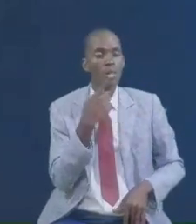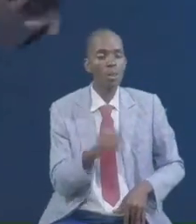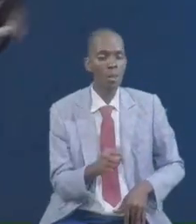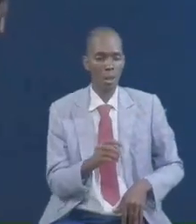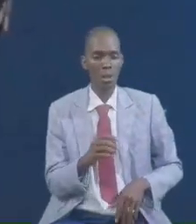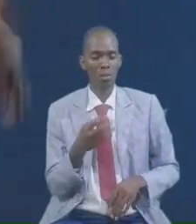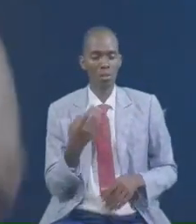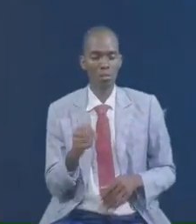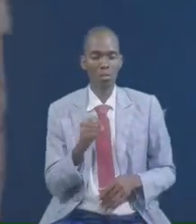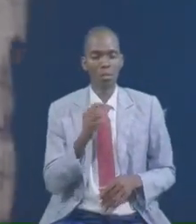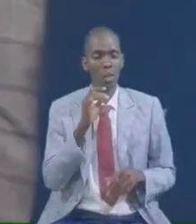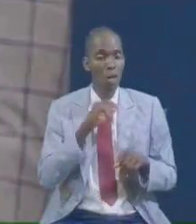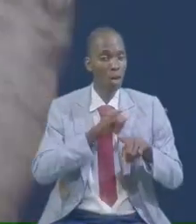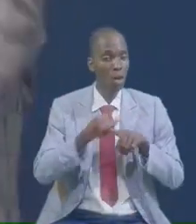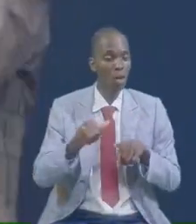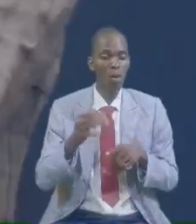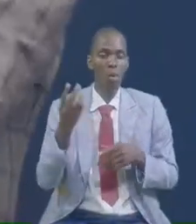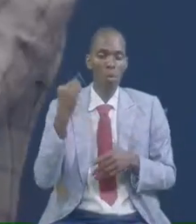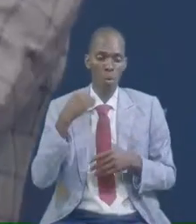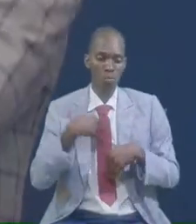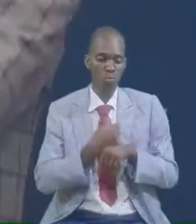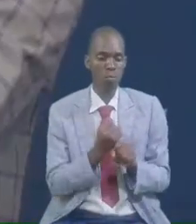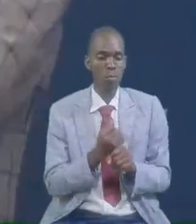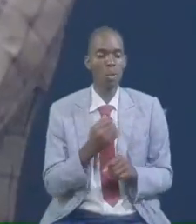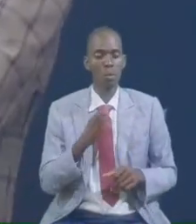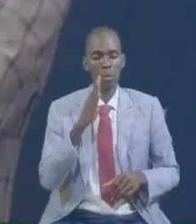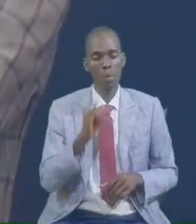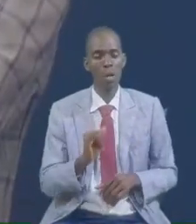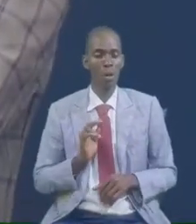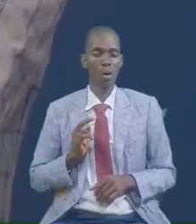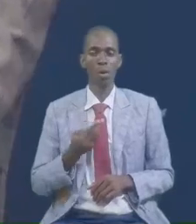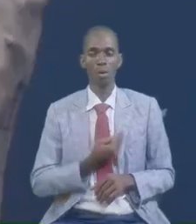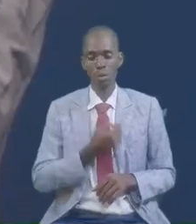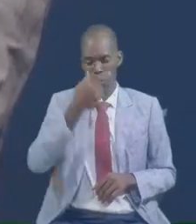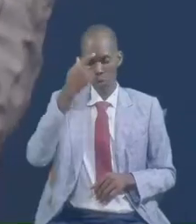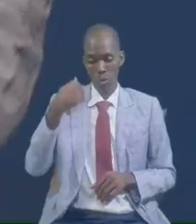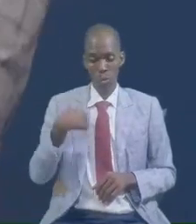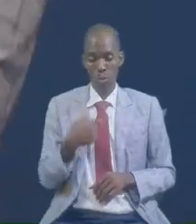la malédiction a été causée par nous. Maintenant, nous menons une vie qui est